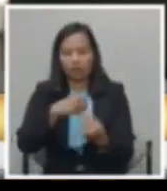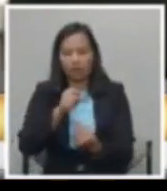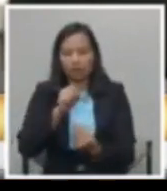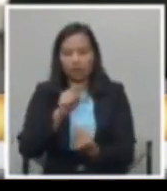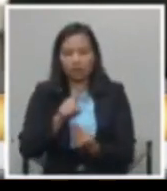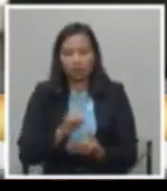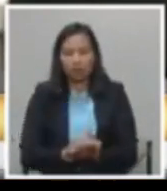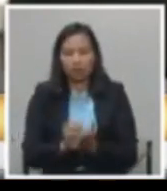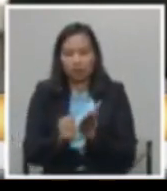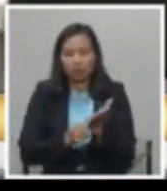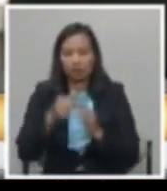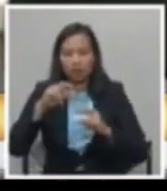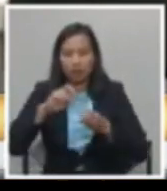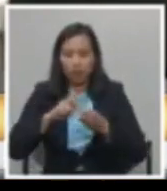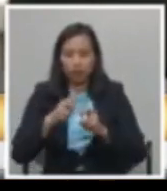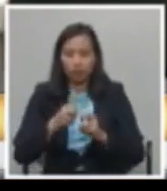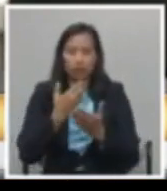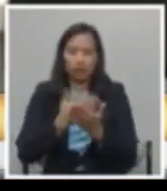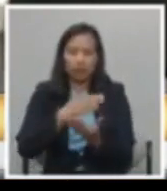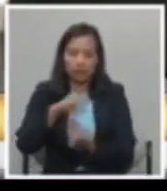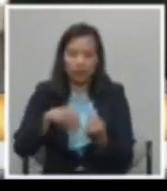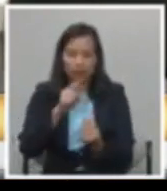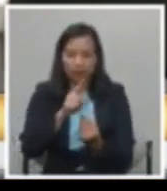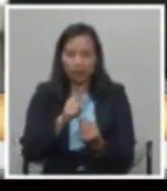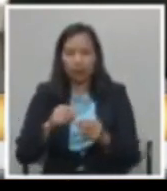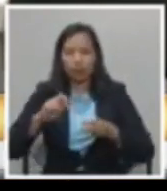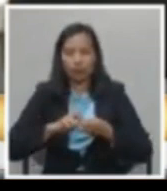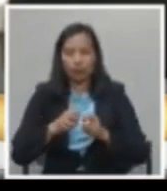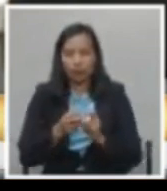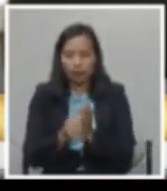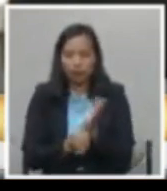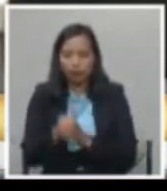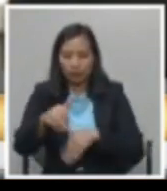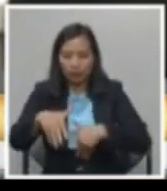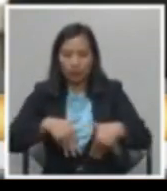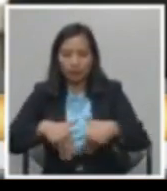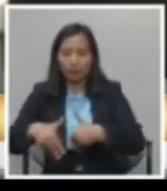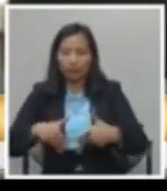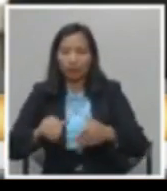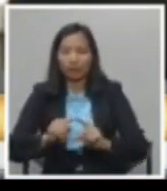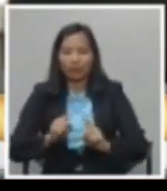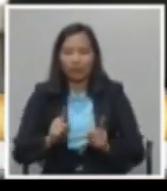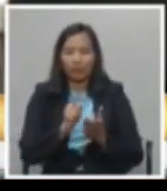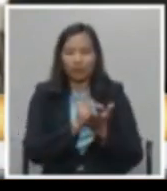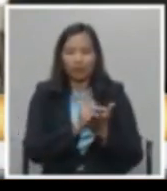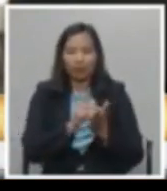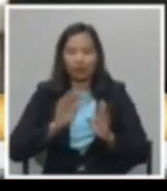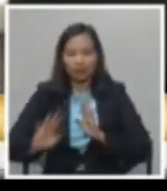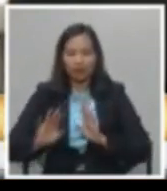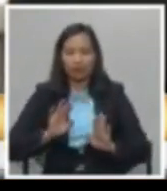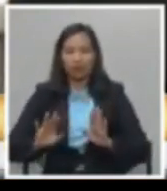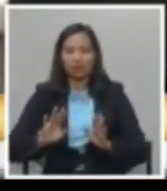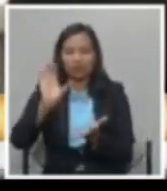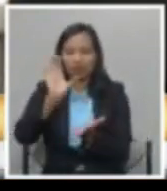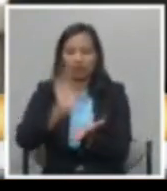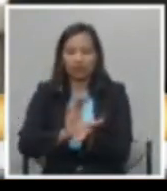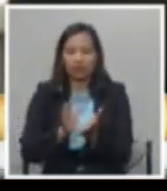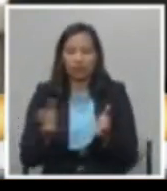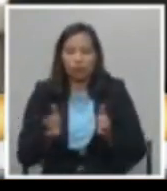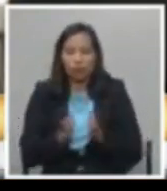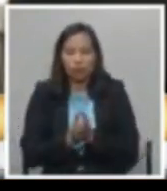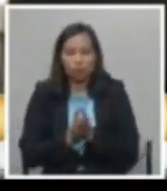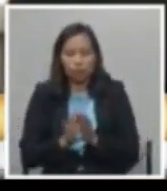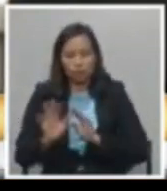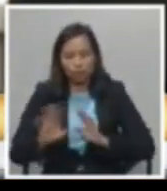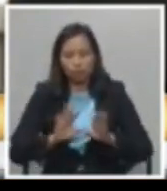มาแก้ปัญหาเศรษฐกิจแก้ปัญหาของพี่น้องประชาชนสัดส่วนวงเงินกู้เทียบกับวงเงินงบประมาณโดยรวมจะอยู่ที่ประม